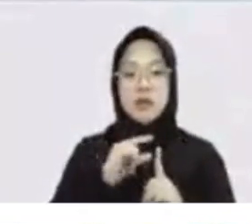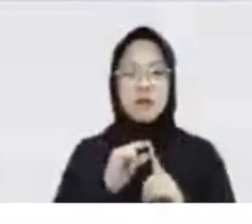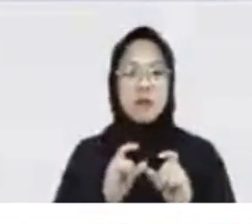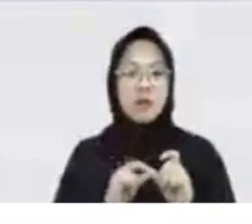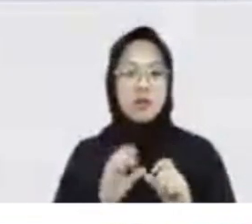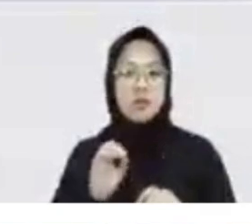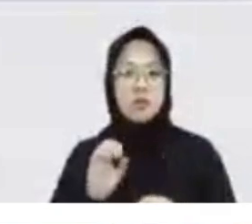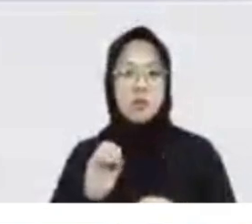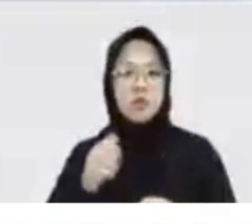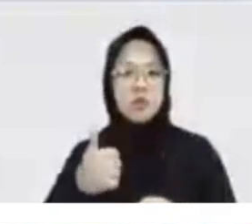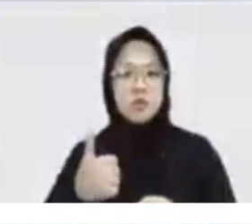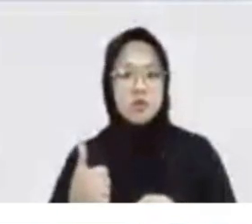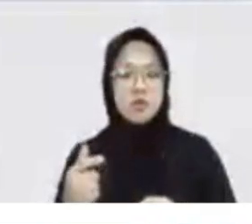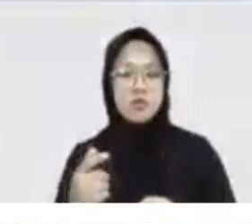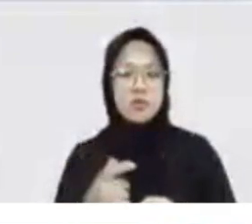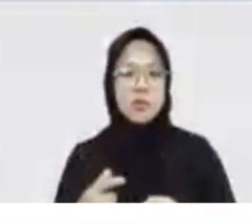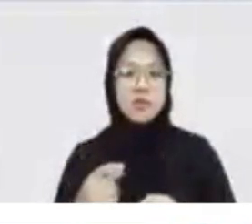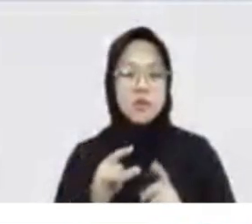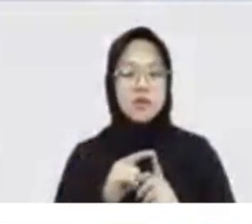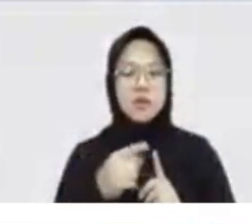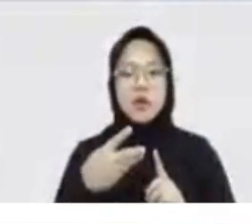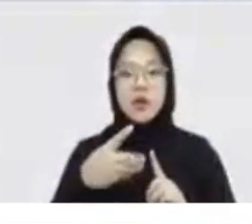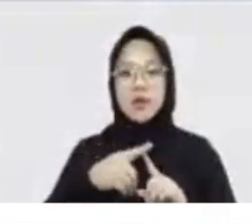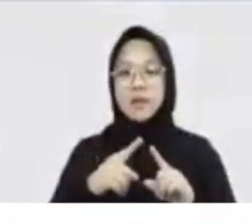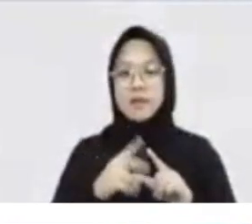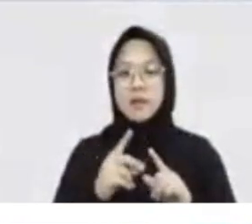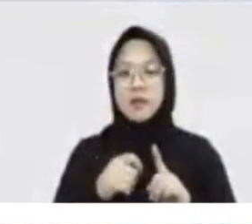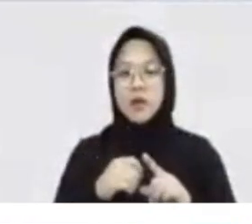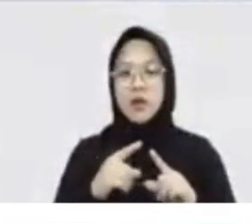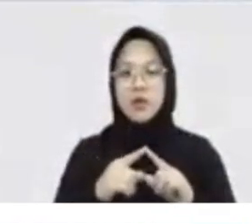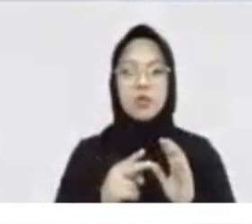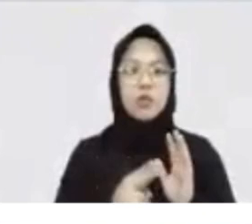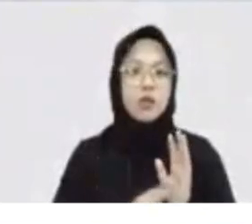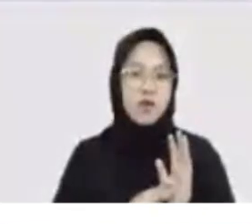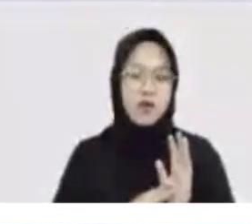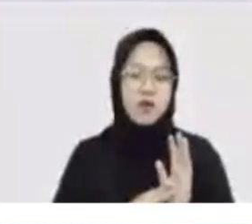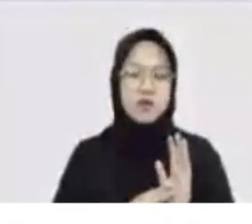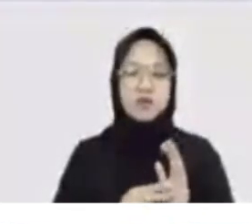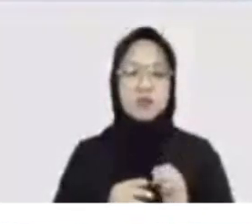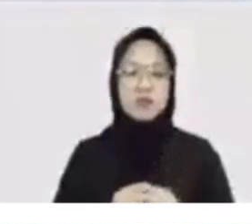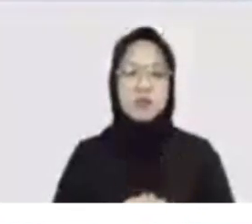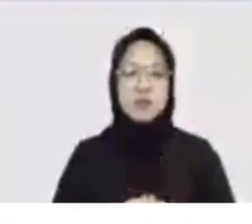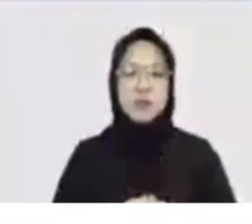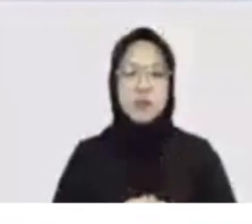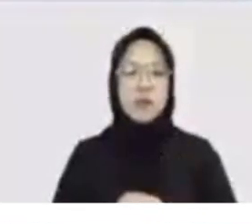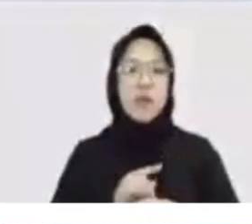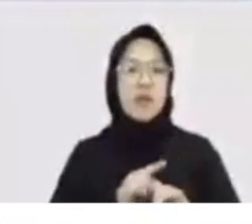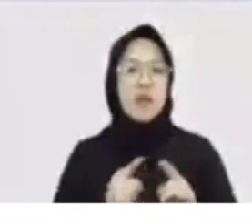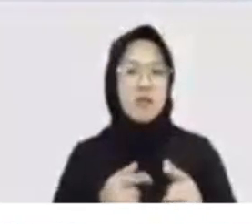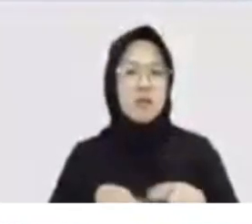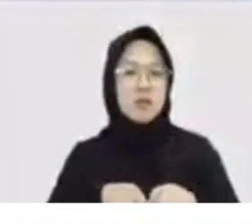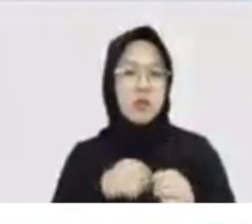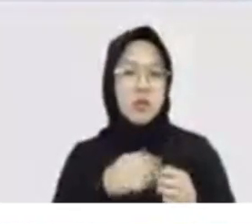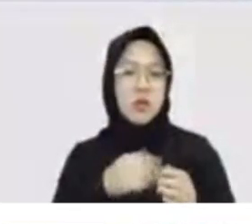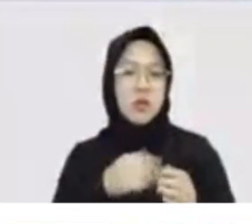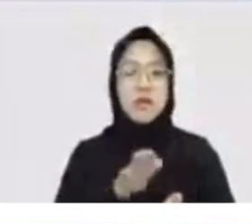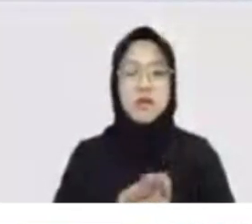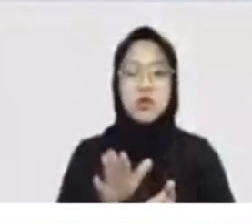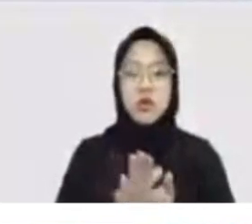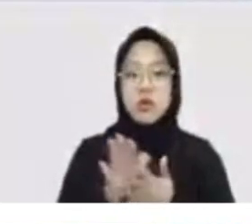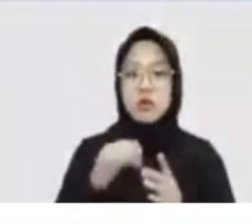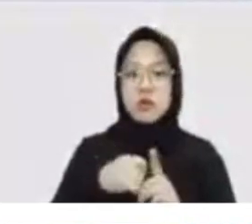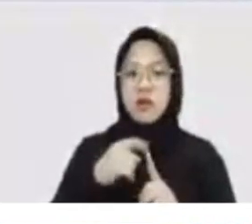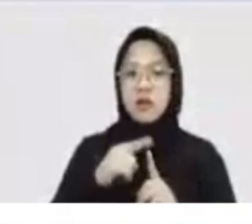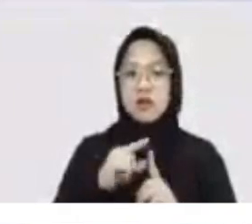Asem Kecamatan Petarukan Buti PK 15 24 dan Buti 13 Namun berdasarkan data fotokopi ktpl beberapa pemilihan